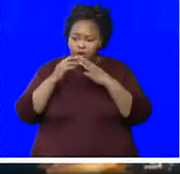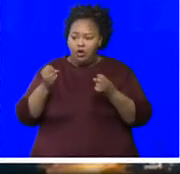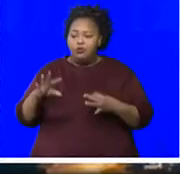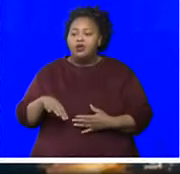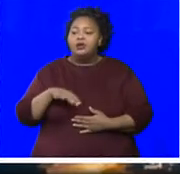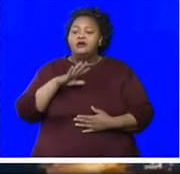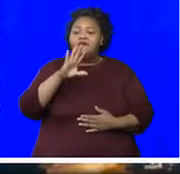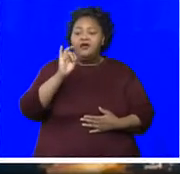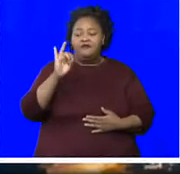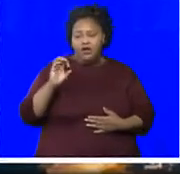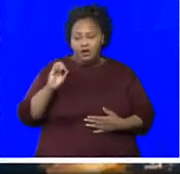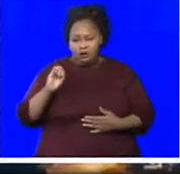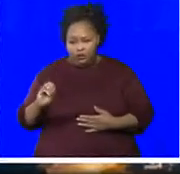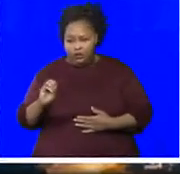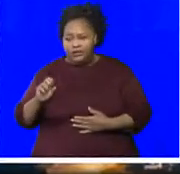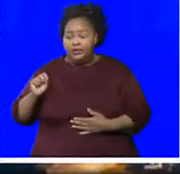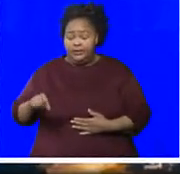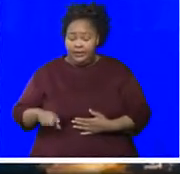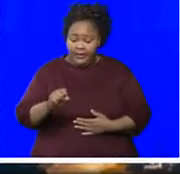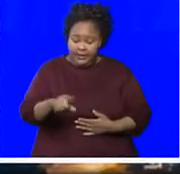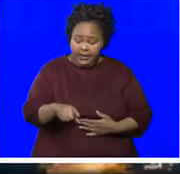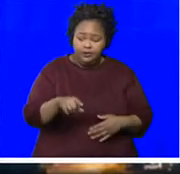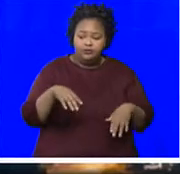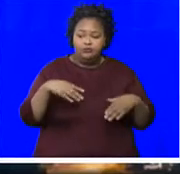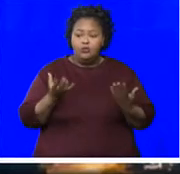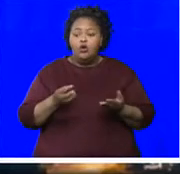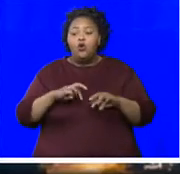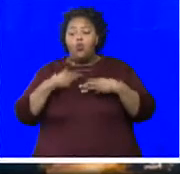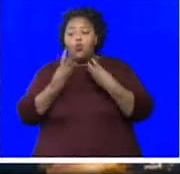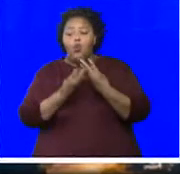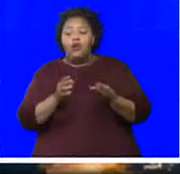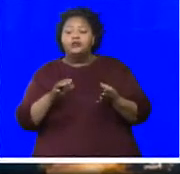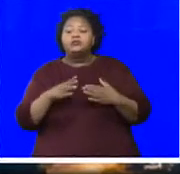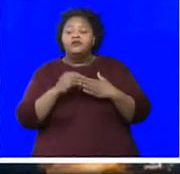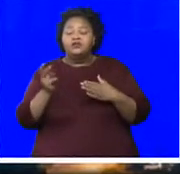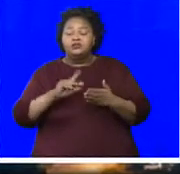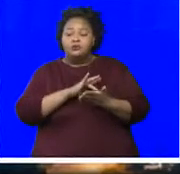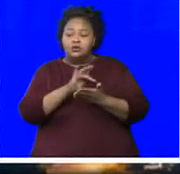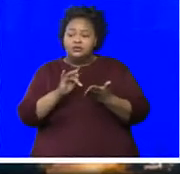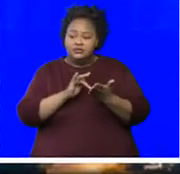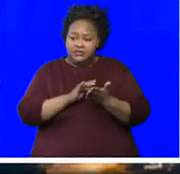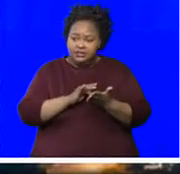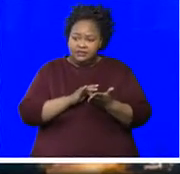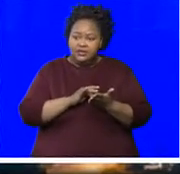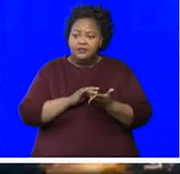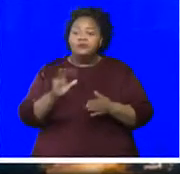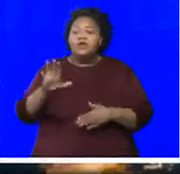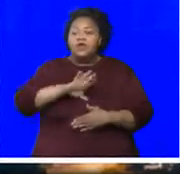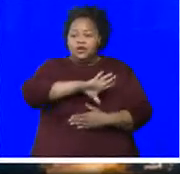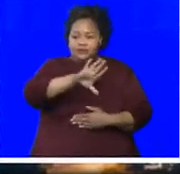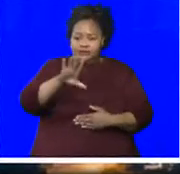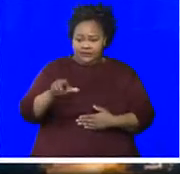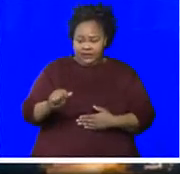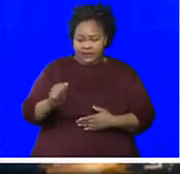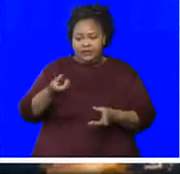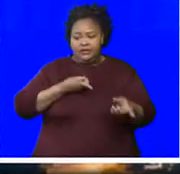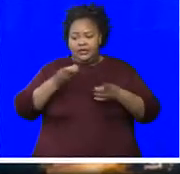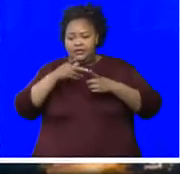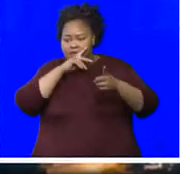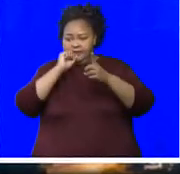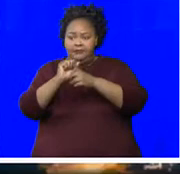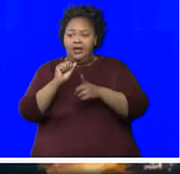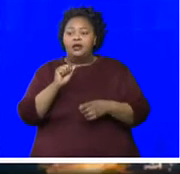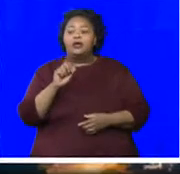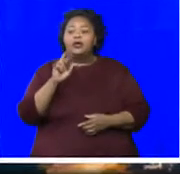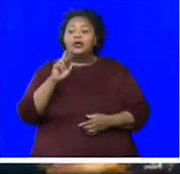5120 seed kits letinhlanyelo tetfulwe ngumconzisi we-World Vegetable Center wesifundza lesi seMpumalanga naseningizimu ne-Afrika Dr.